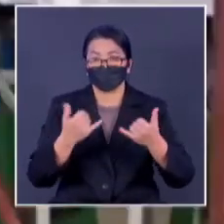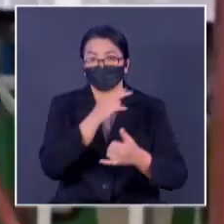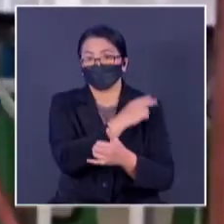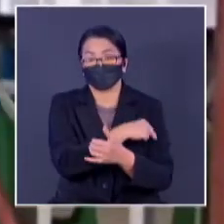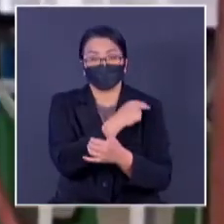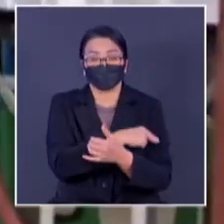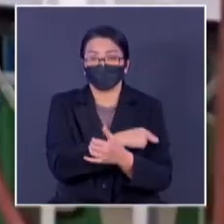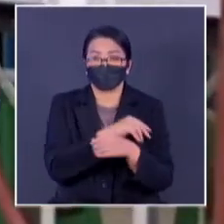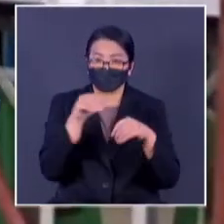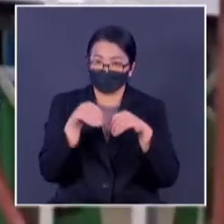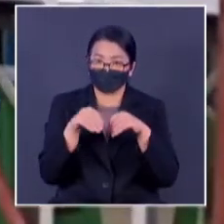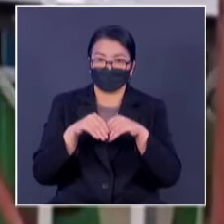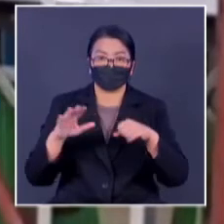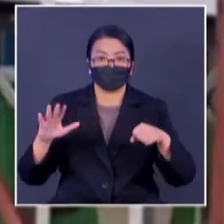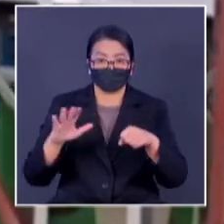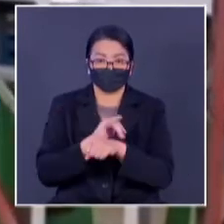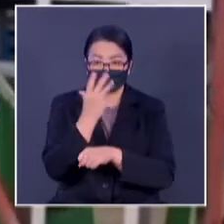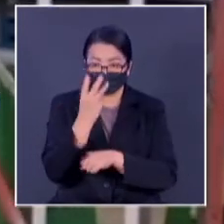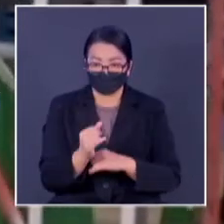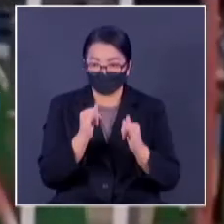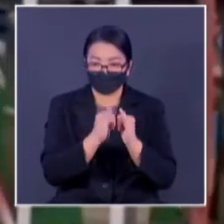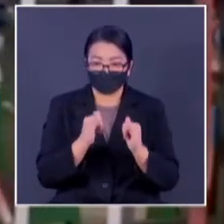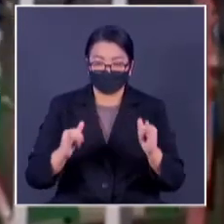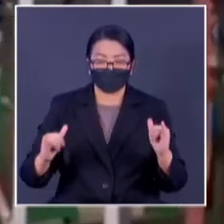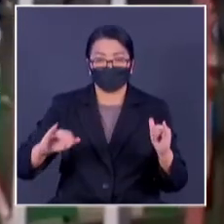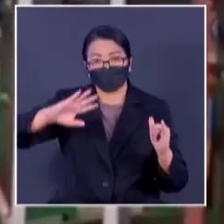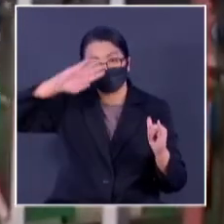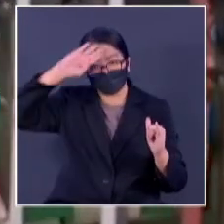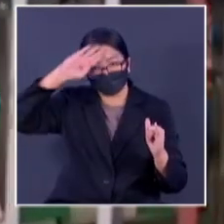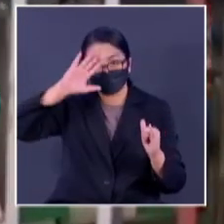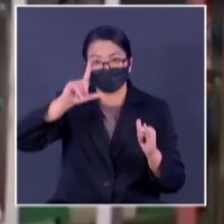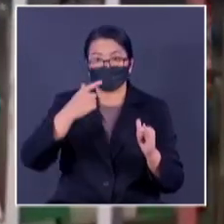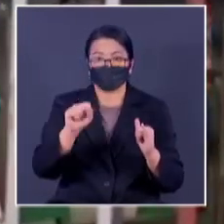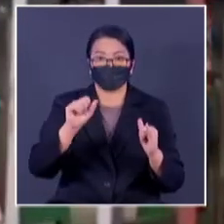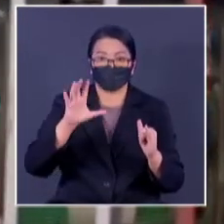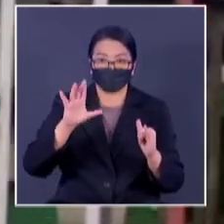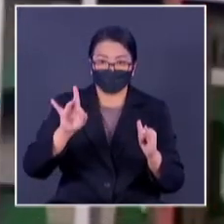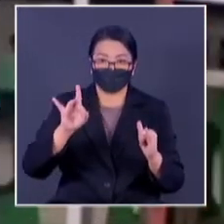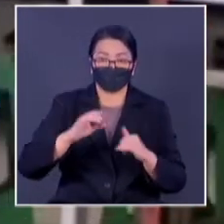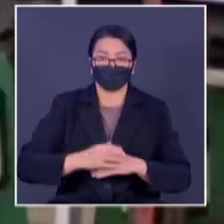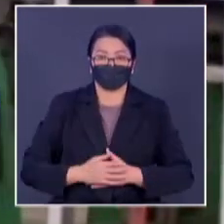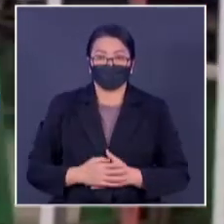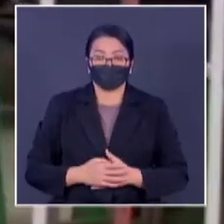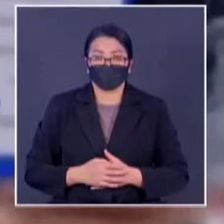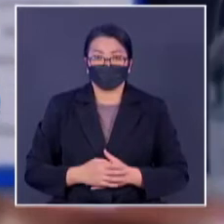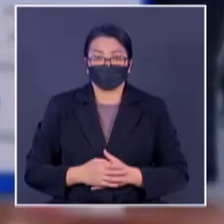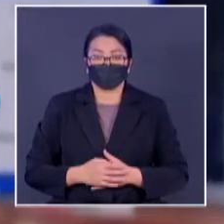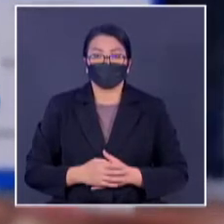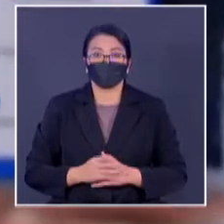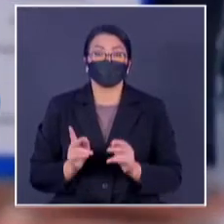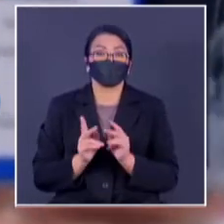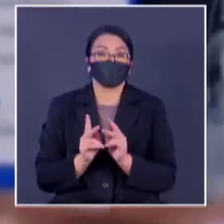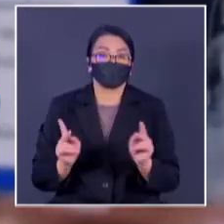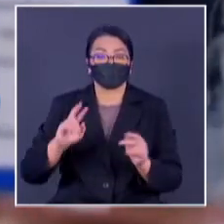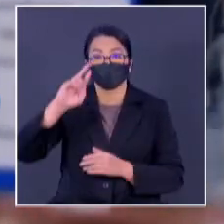มหาราชนครราชสีมาเหลือเตียงรองรับผู้ป่วยโควิด-19 เพียงแค่18เตียงเท่านั้นครับขณะที่คณะกรรม